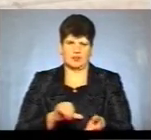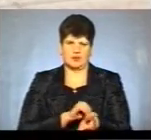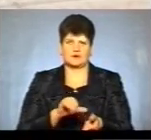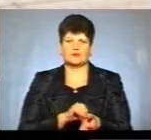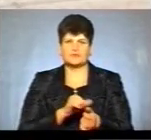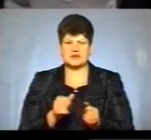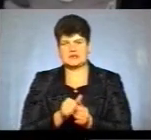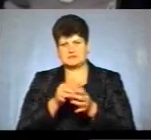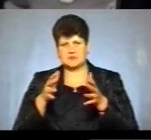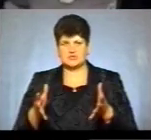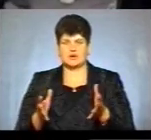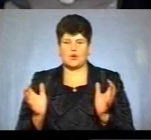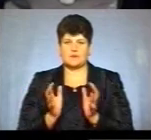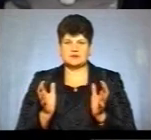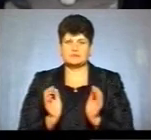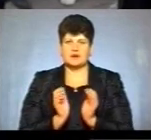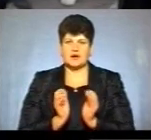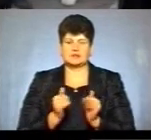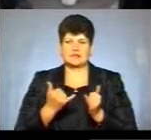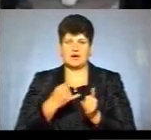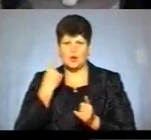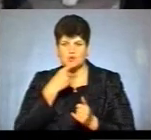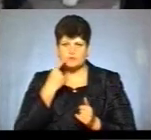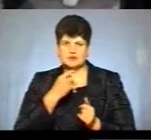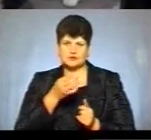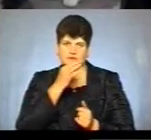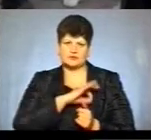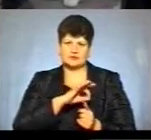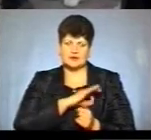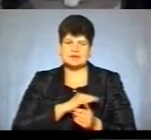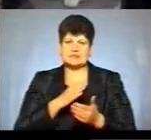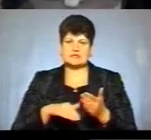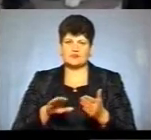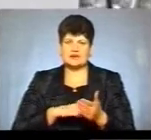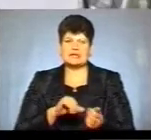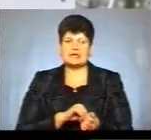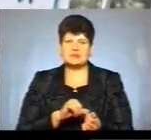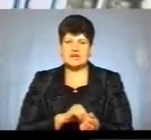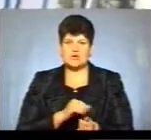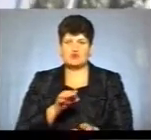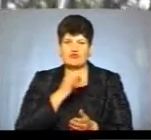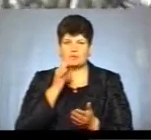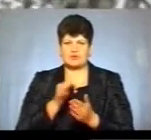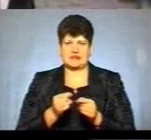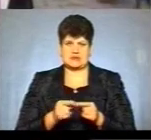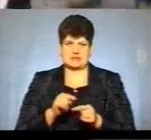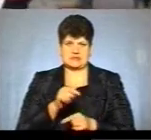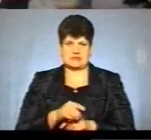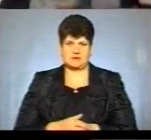також збільшити обсяги зберігання марихуани для особистого вживання і скасувати кримінальну відповідальність за це. Алло.